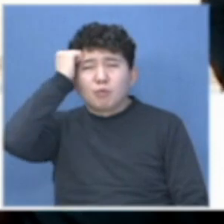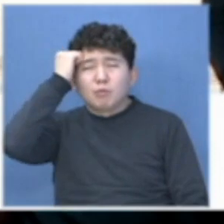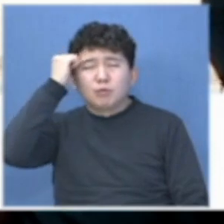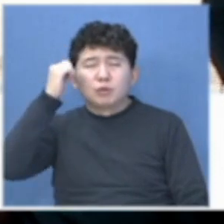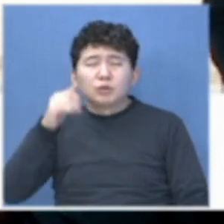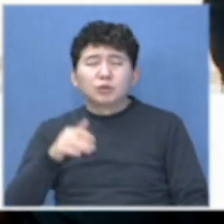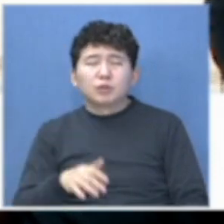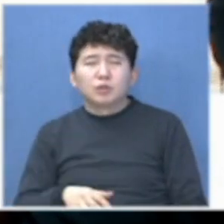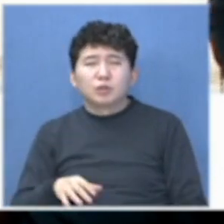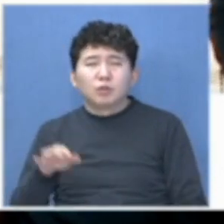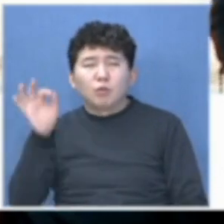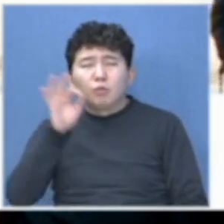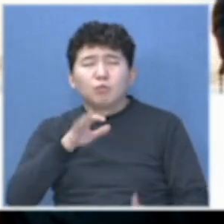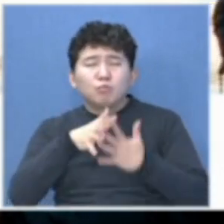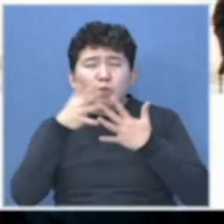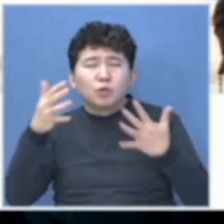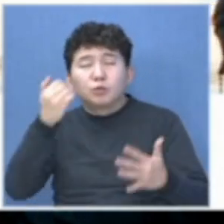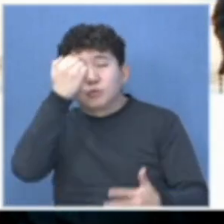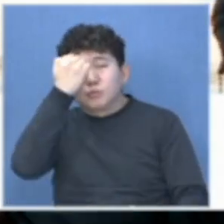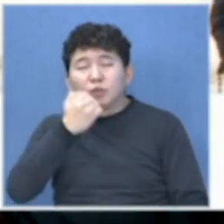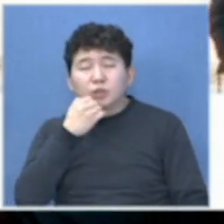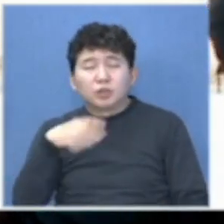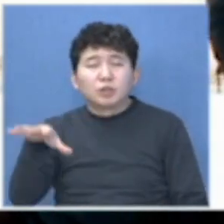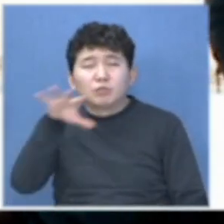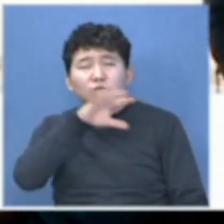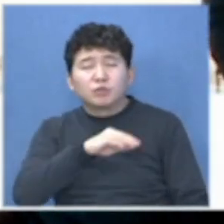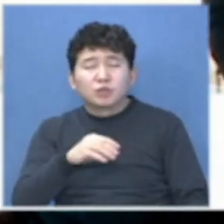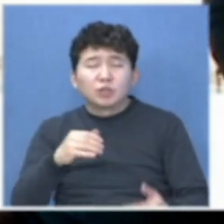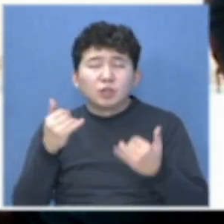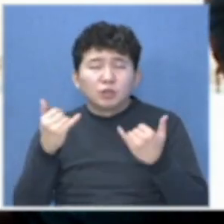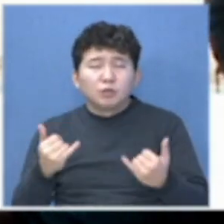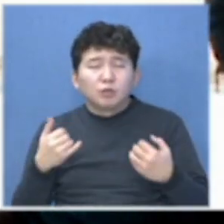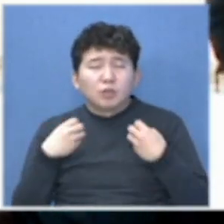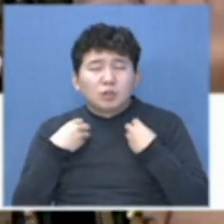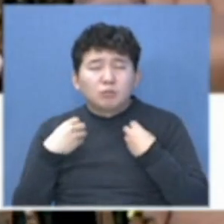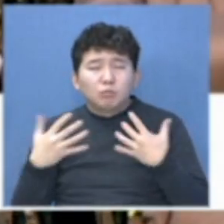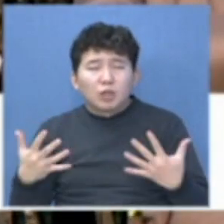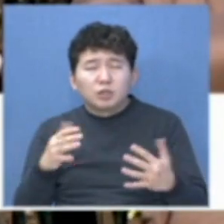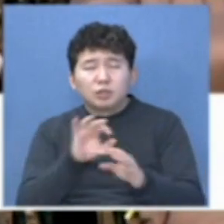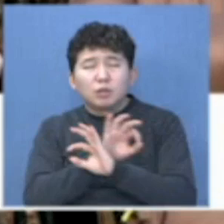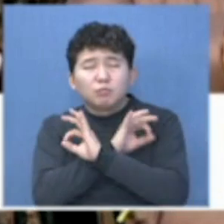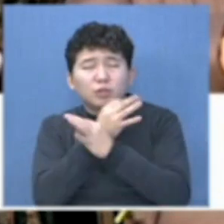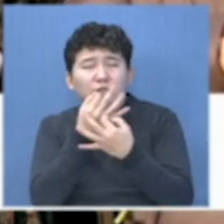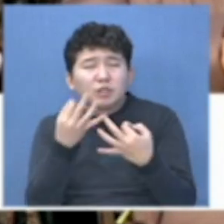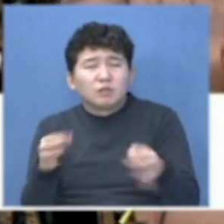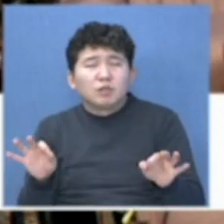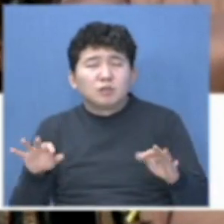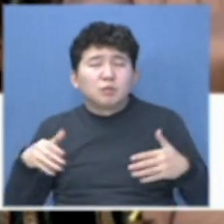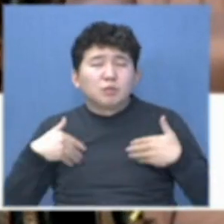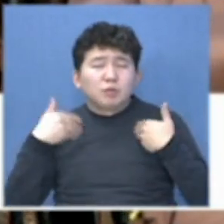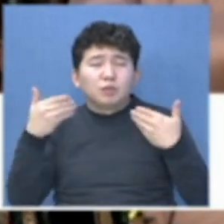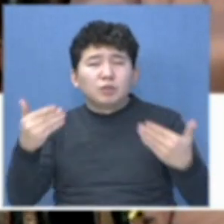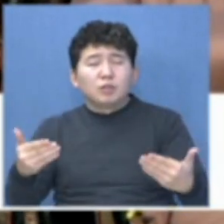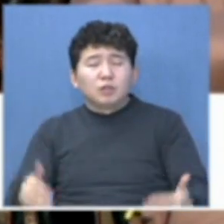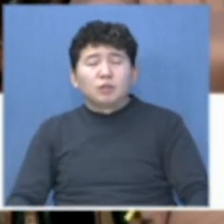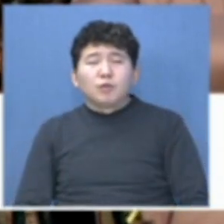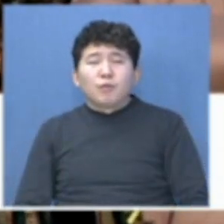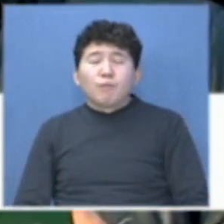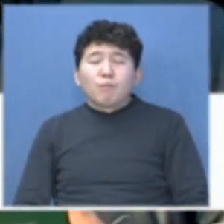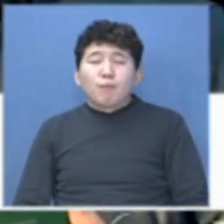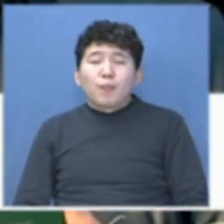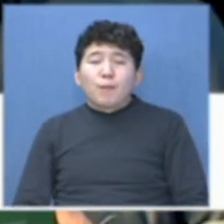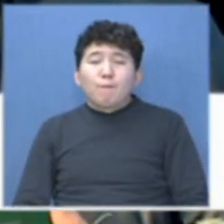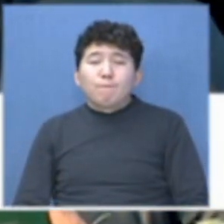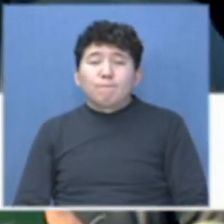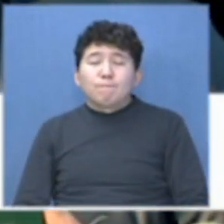алғыс білдіре отырып, барша қазақстандықтарды бүгінгі тәуелсіздік күнімен құттықтаймын. Мүсіндік композицияның ашылуы қала тұрғындарының ғана